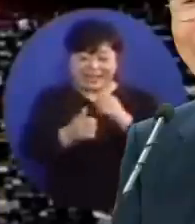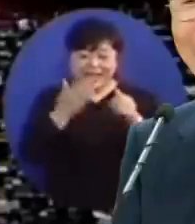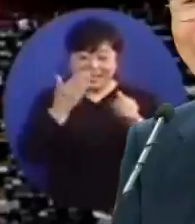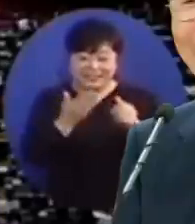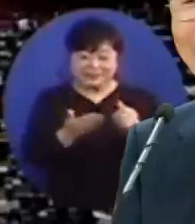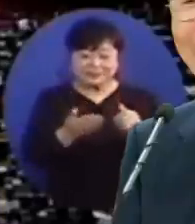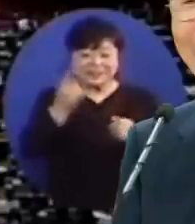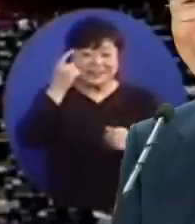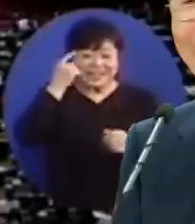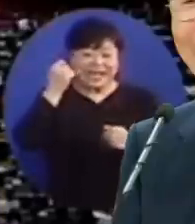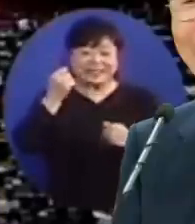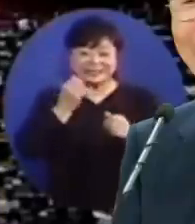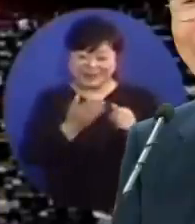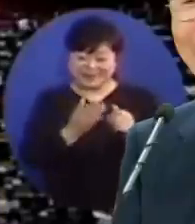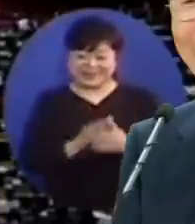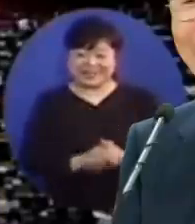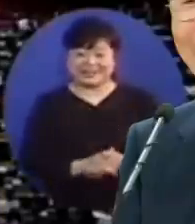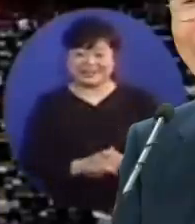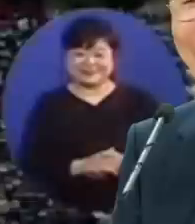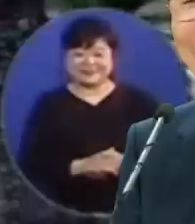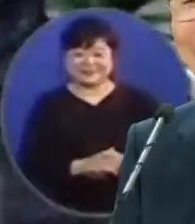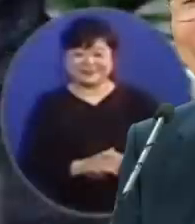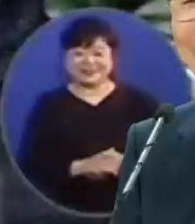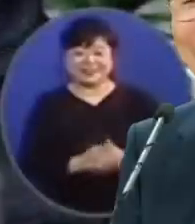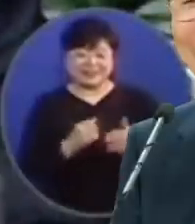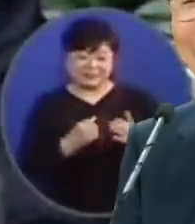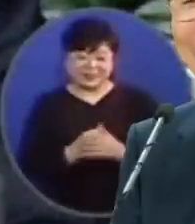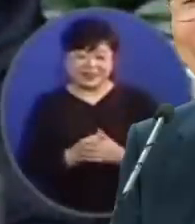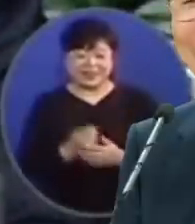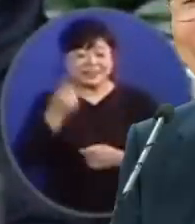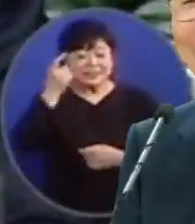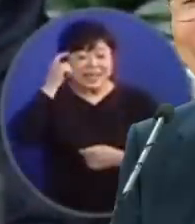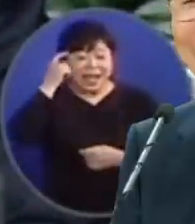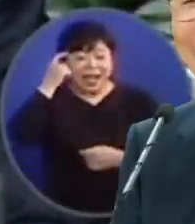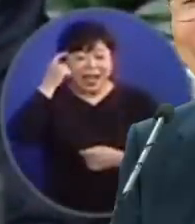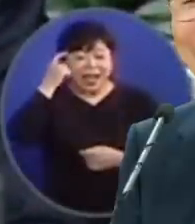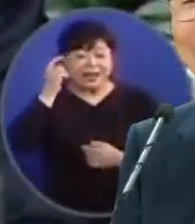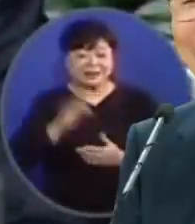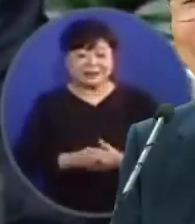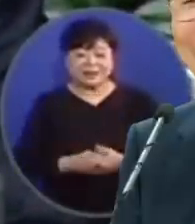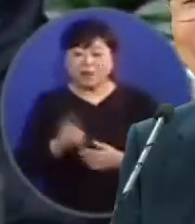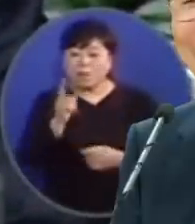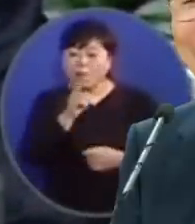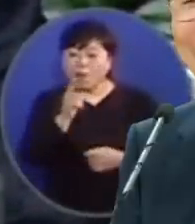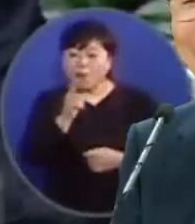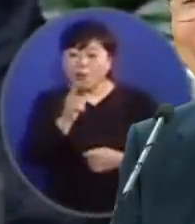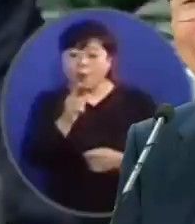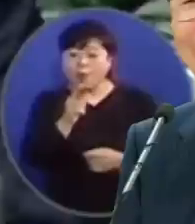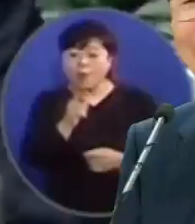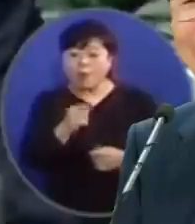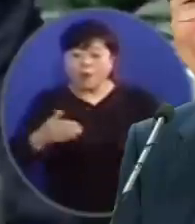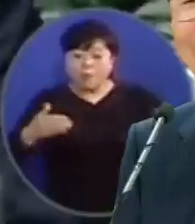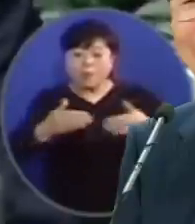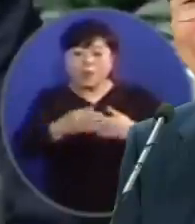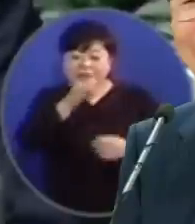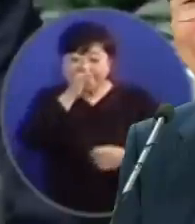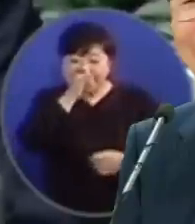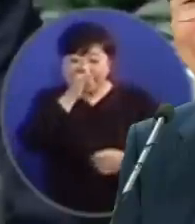하나님을 생각을 해야 되는 것입니다. 그러므로 여러분, 생각이 무엇을 포용하고 있는가에